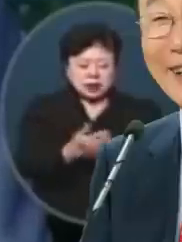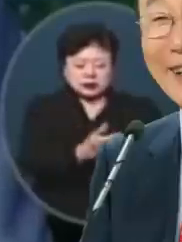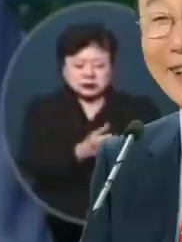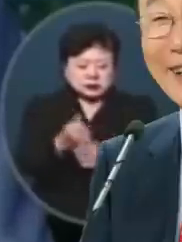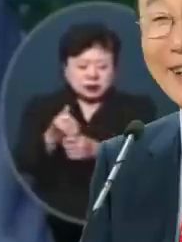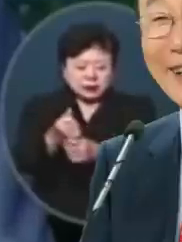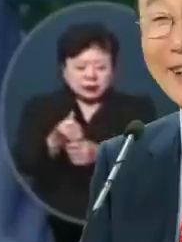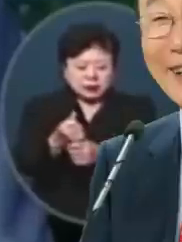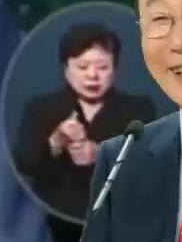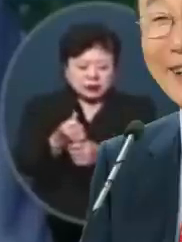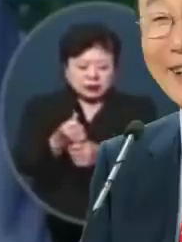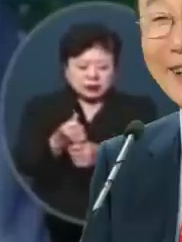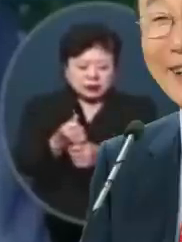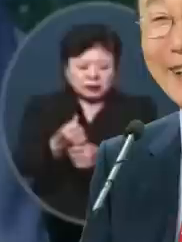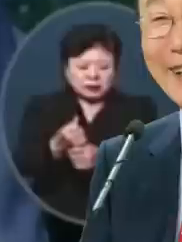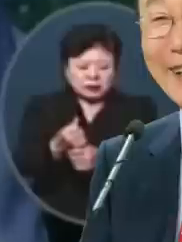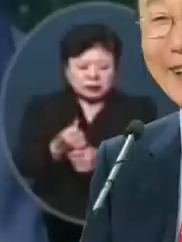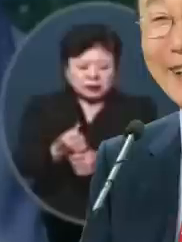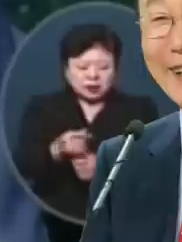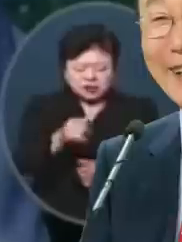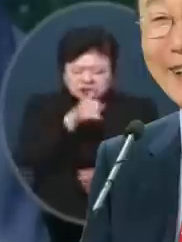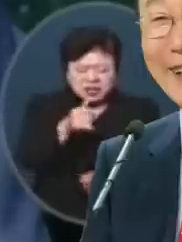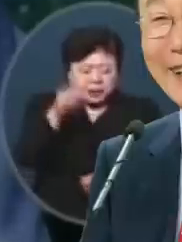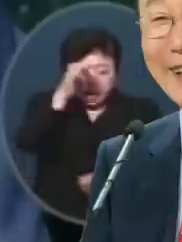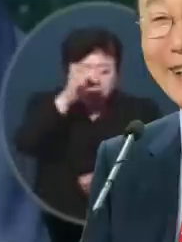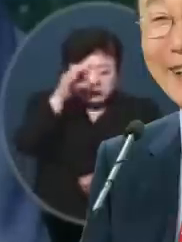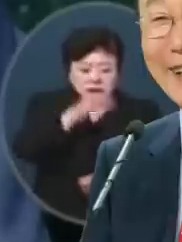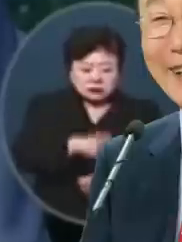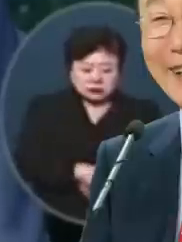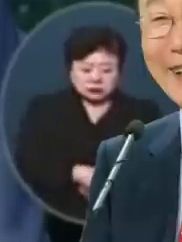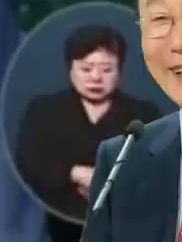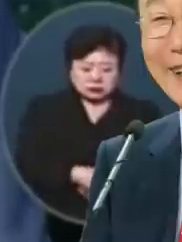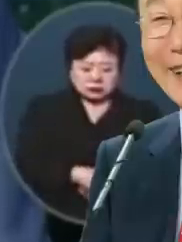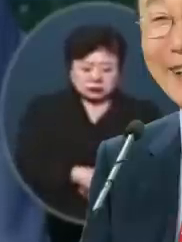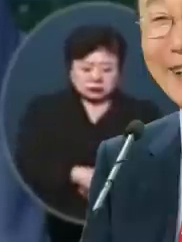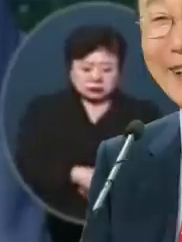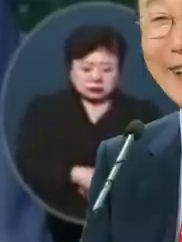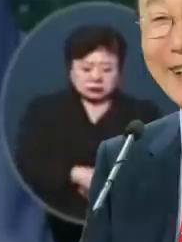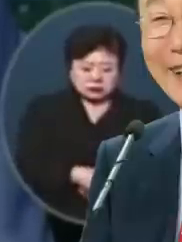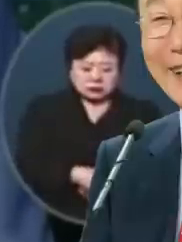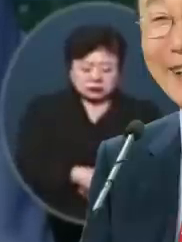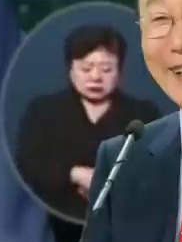찾습니다. 이놈 어디 있냐? 이 도대체 이놈